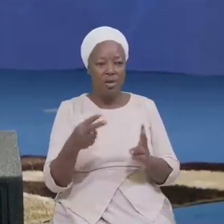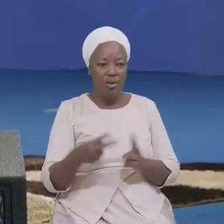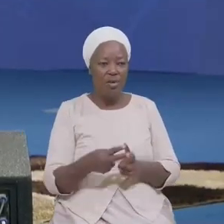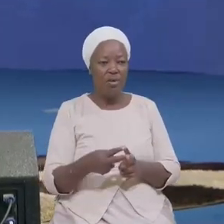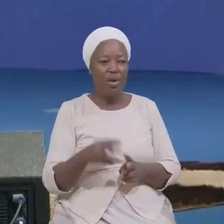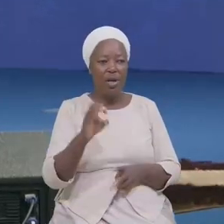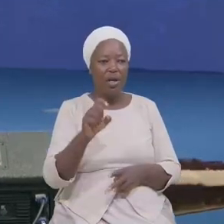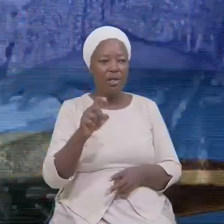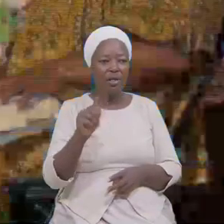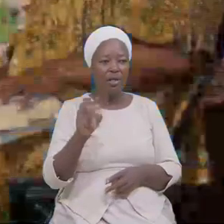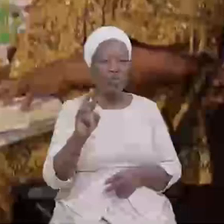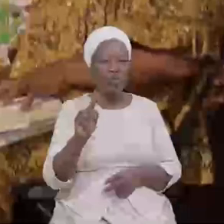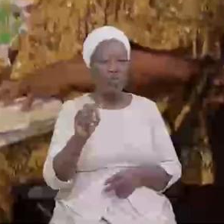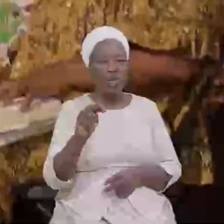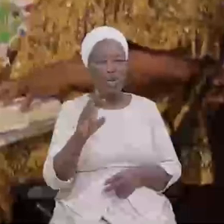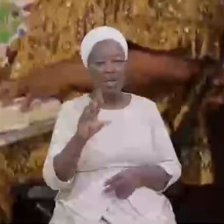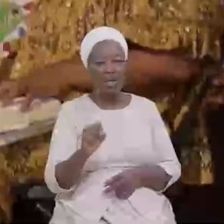royaume de Dieu.